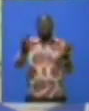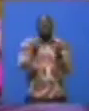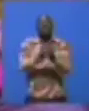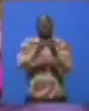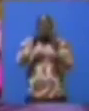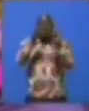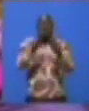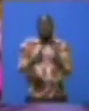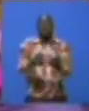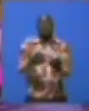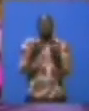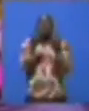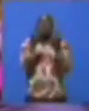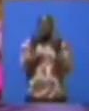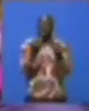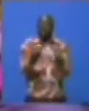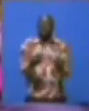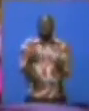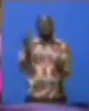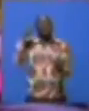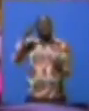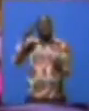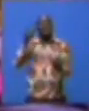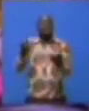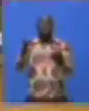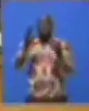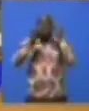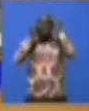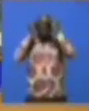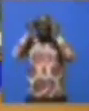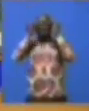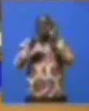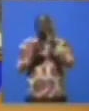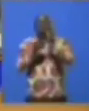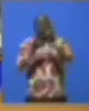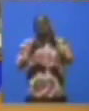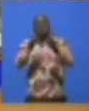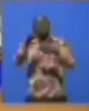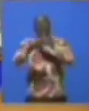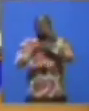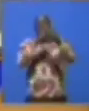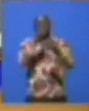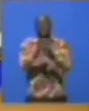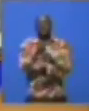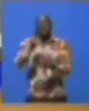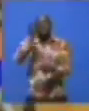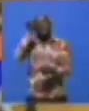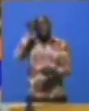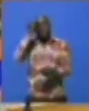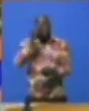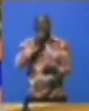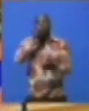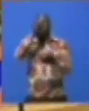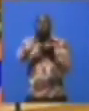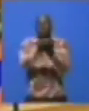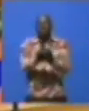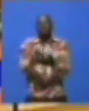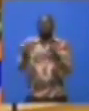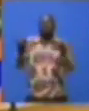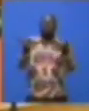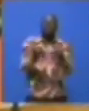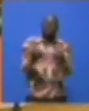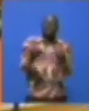solution palliative, c'est l'une des préoccupations de la représentation nationale. Et le ministre de rassurer des mesures prises avec